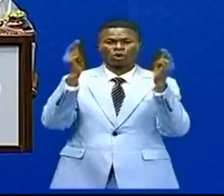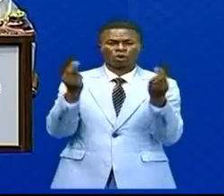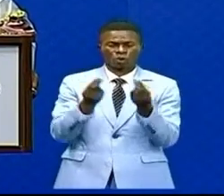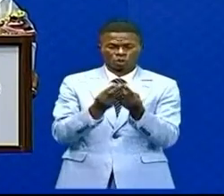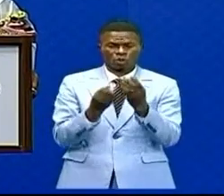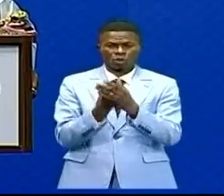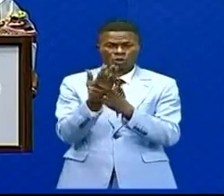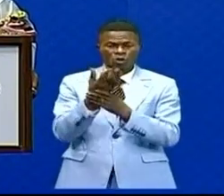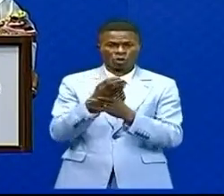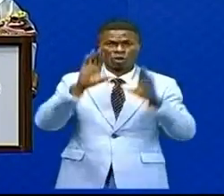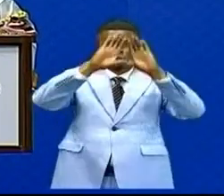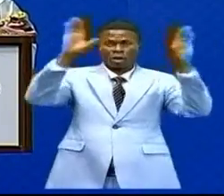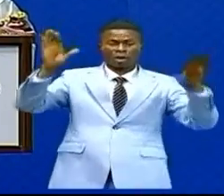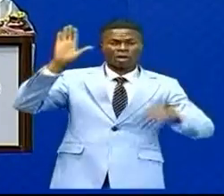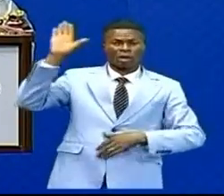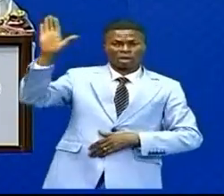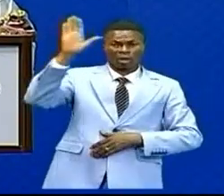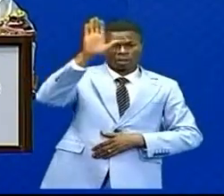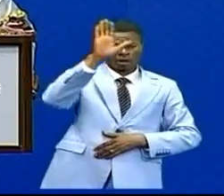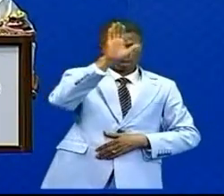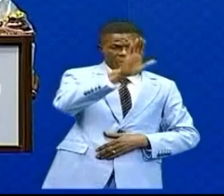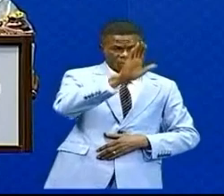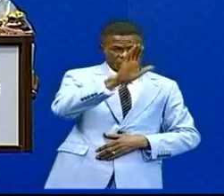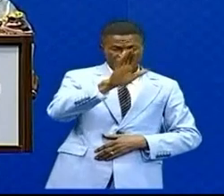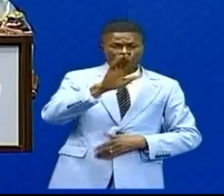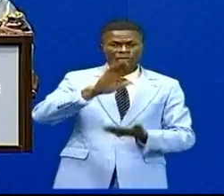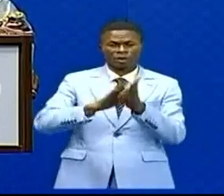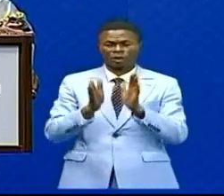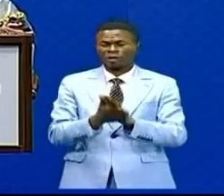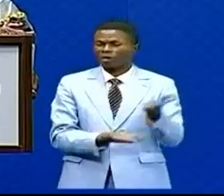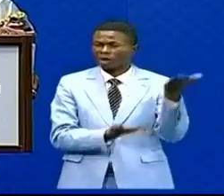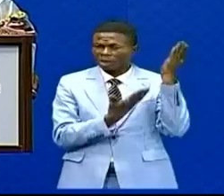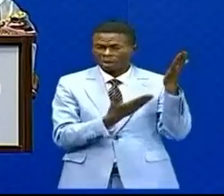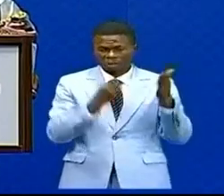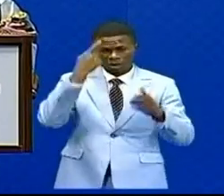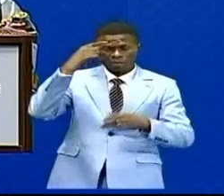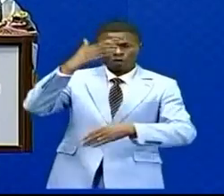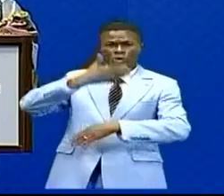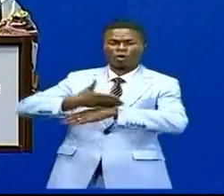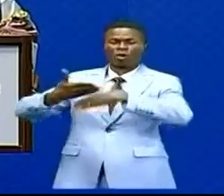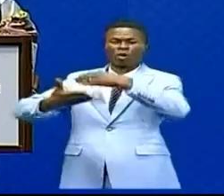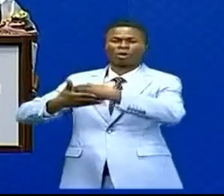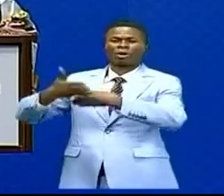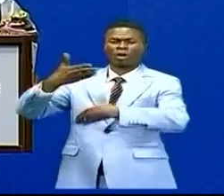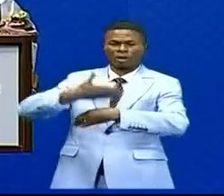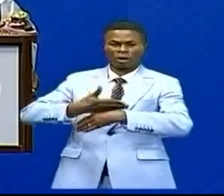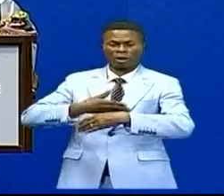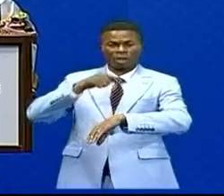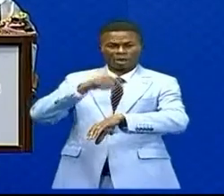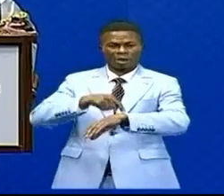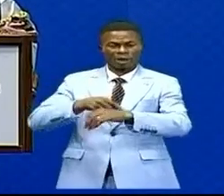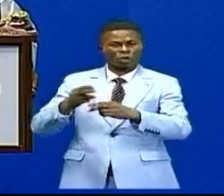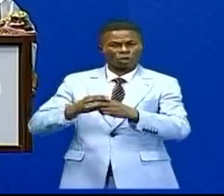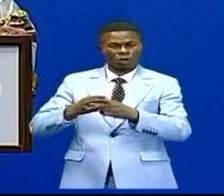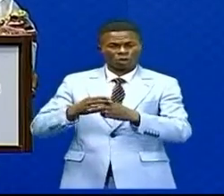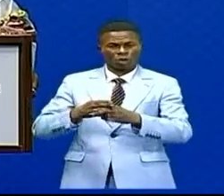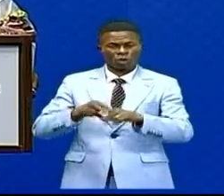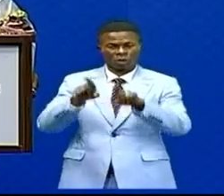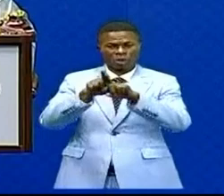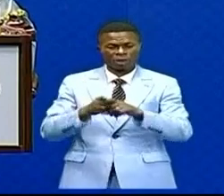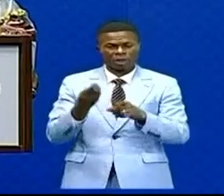production des panneaux préfabriqués sera utile pour la construction dans les délais courts et au moindre